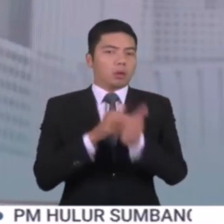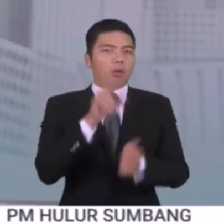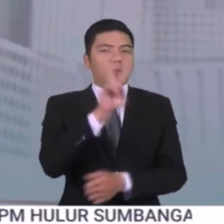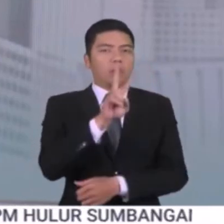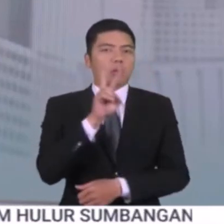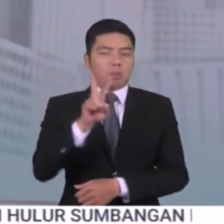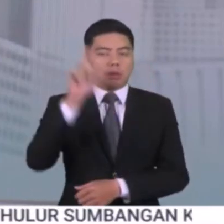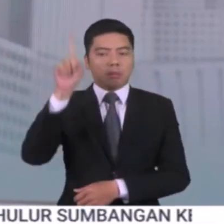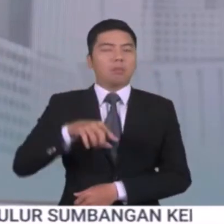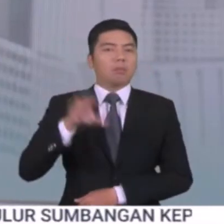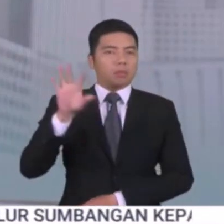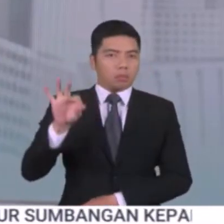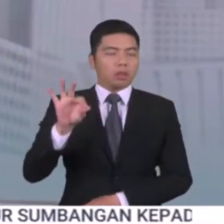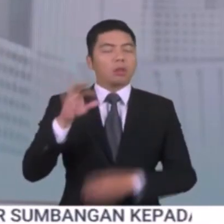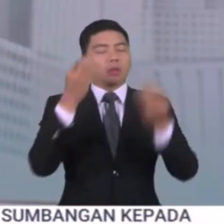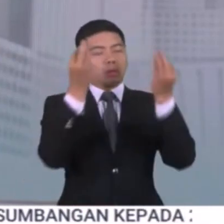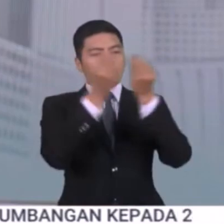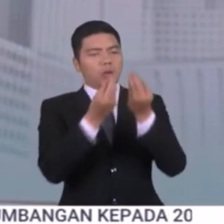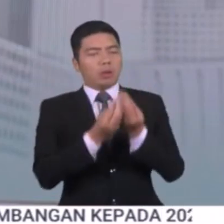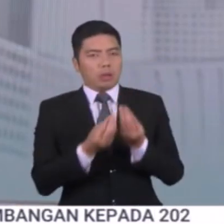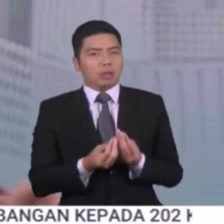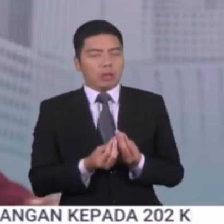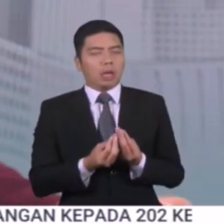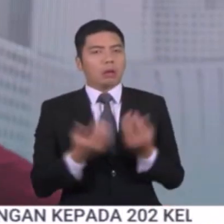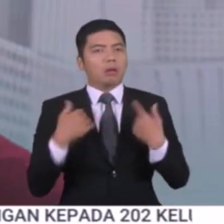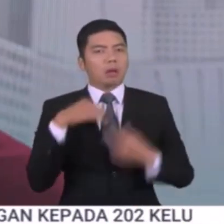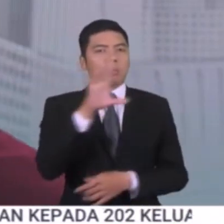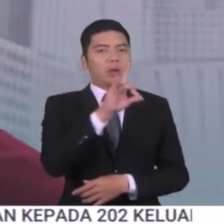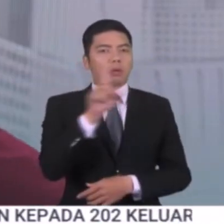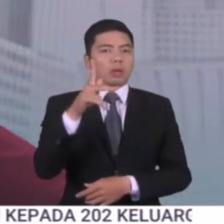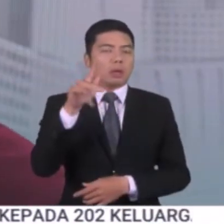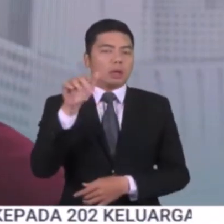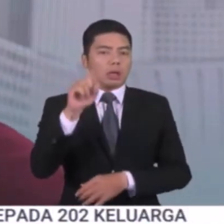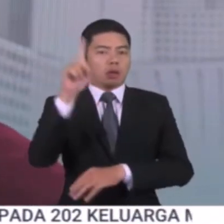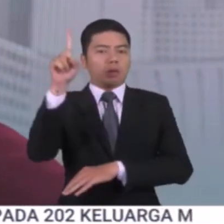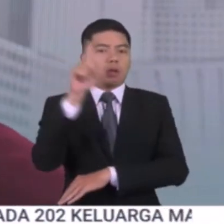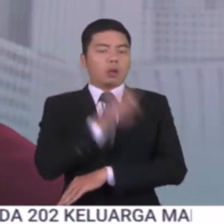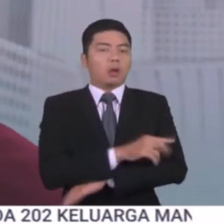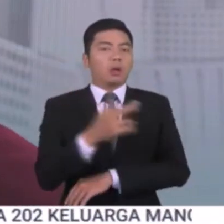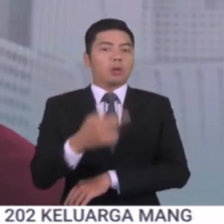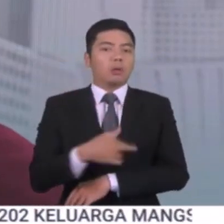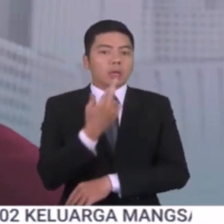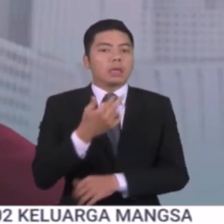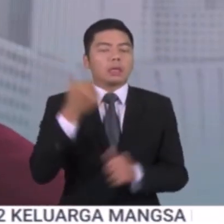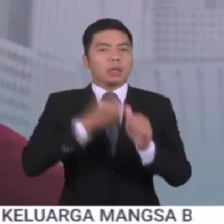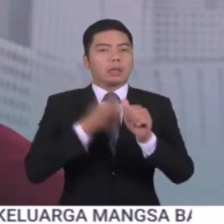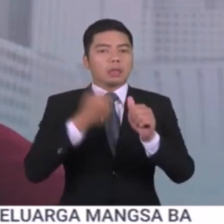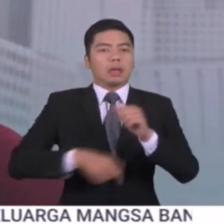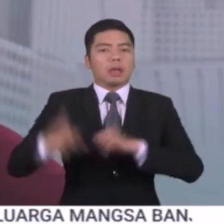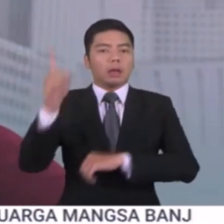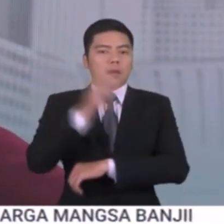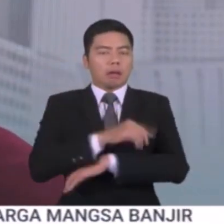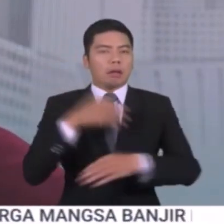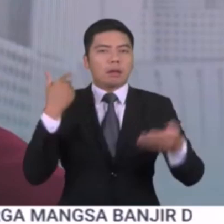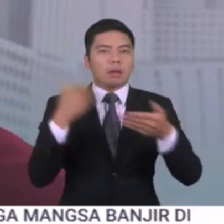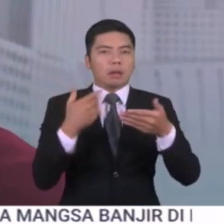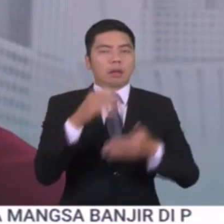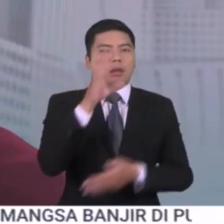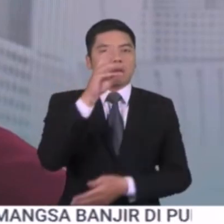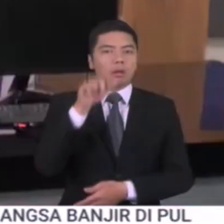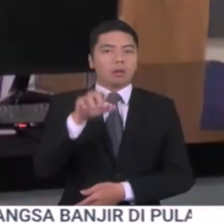22 September. Jumlah itu bersamaan purata 81 kes sehari dengan kerugian harian hampir